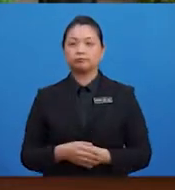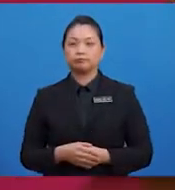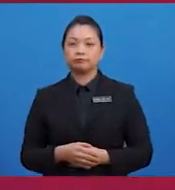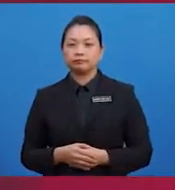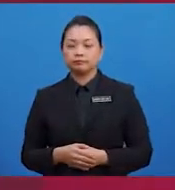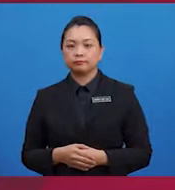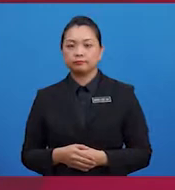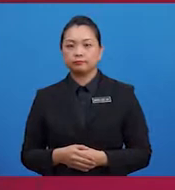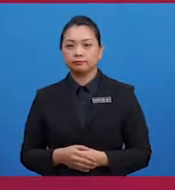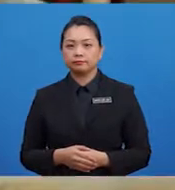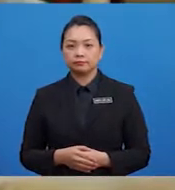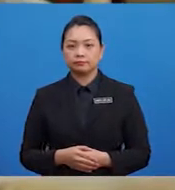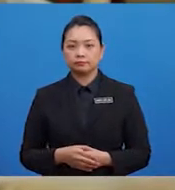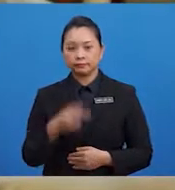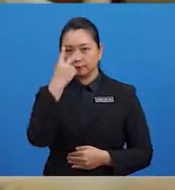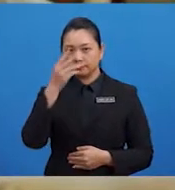hatcher.